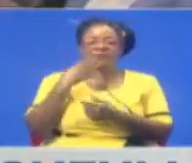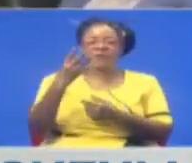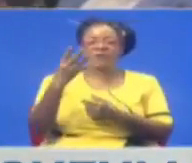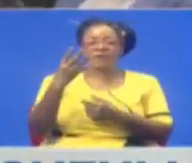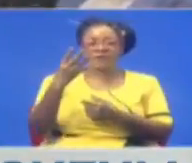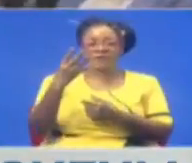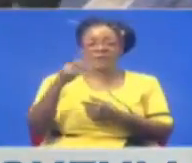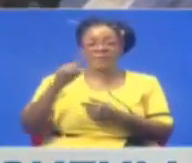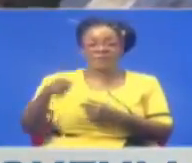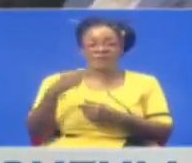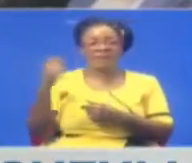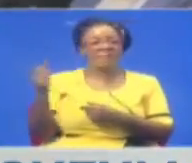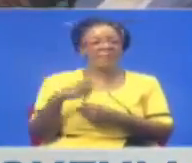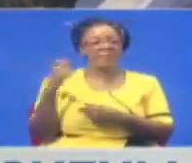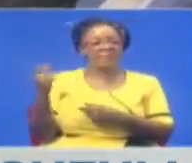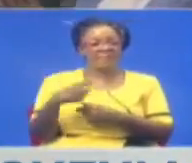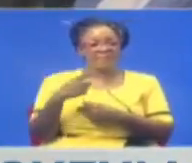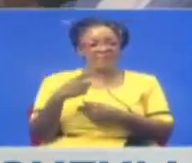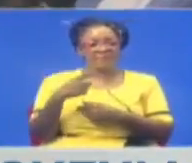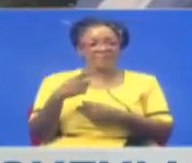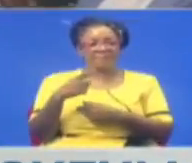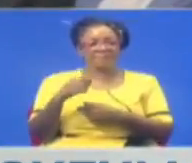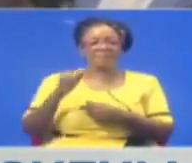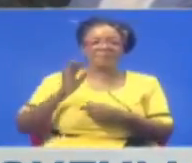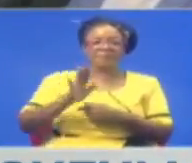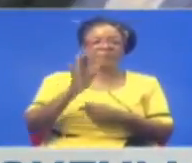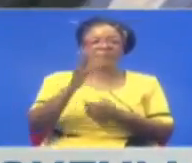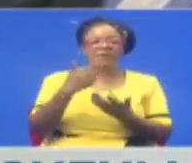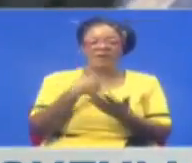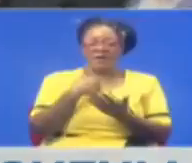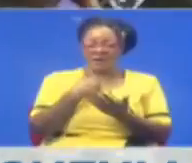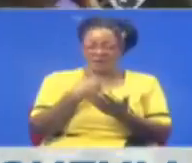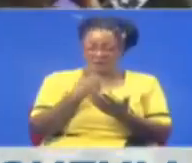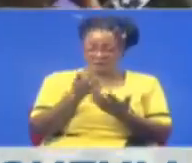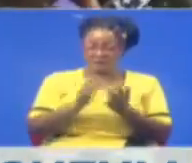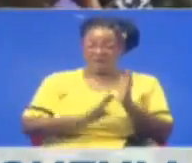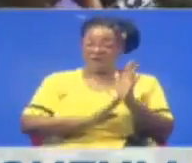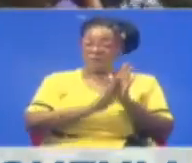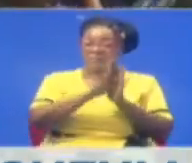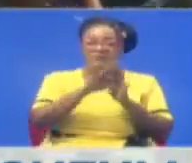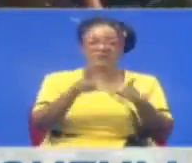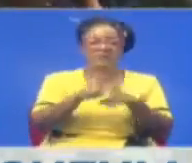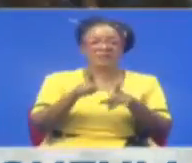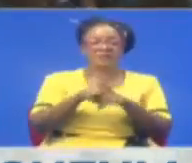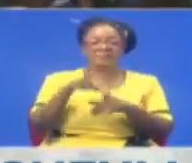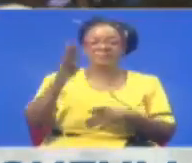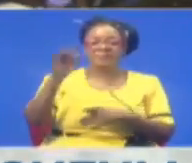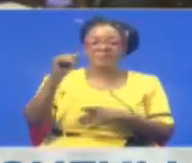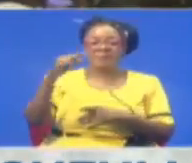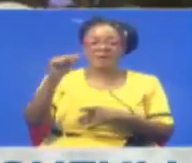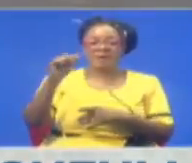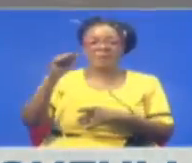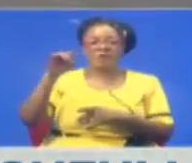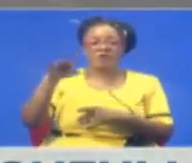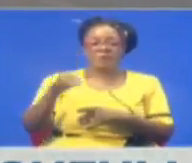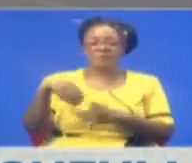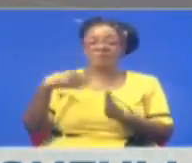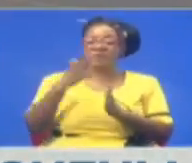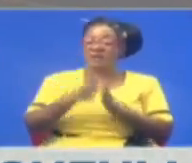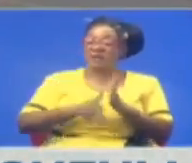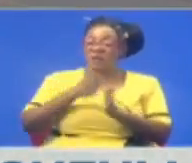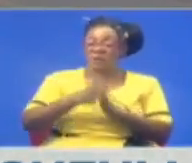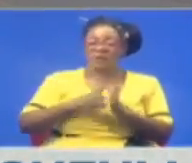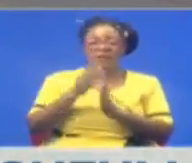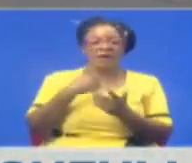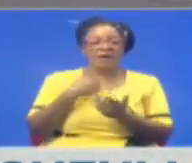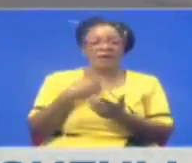mwezi. Aidha, alizamia katika ujenzi wa miundo msingi kama bandari ya Bagamoyo, reli na kuimarisha uwanja wa